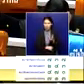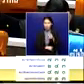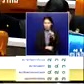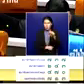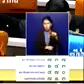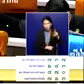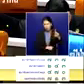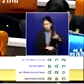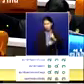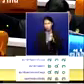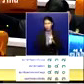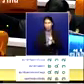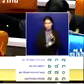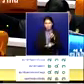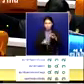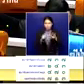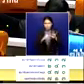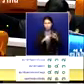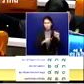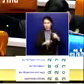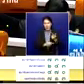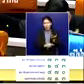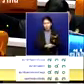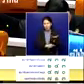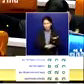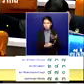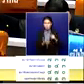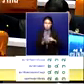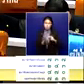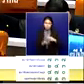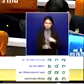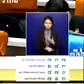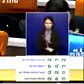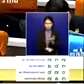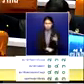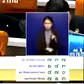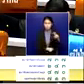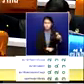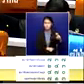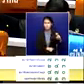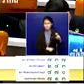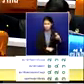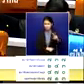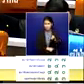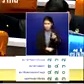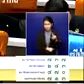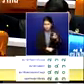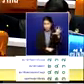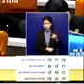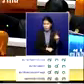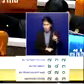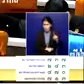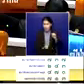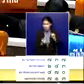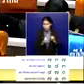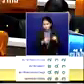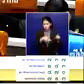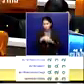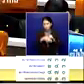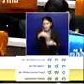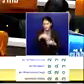ร.ตามร่างของฝ่ายค้านให้สสร.ทั้งหมด200คนมาจากการเลือกตั้งโดย